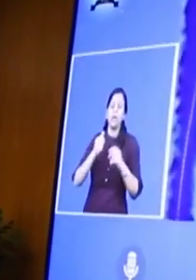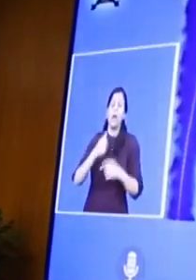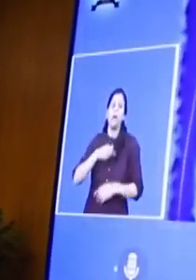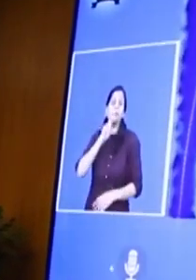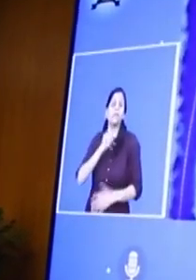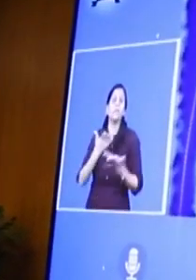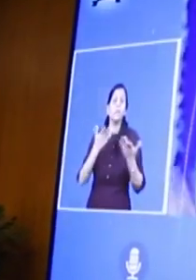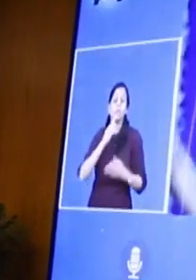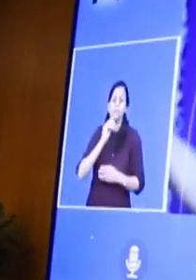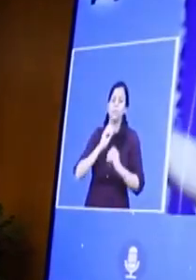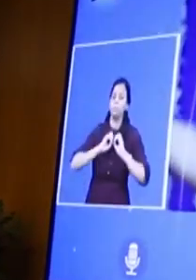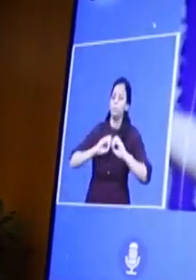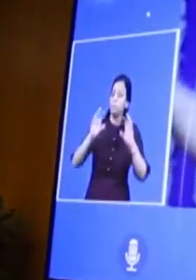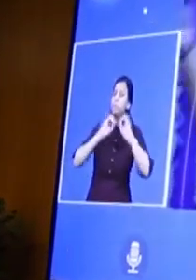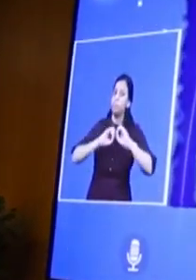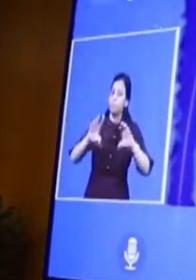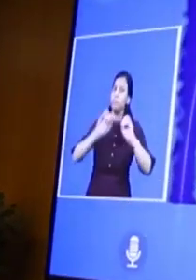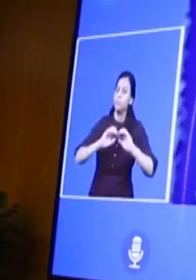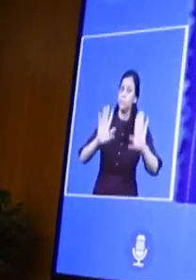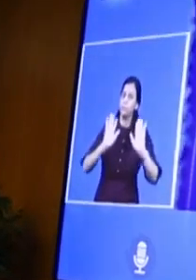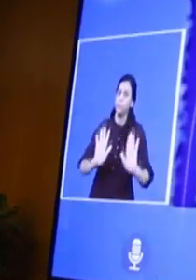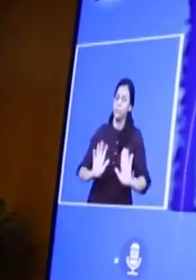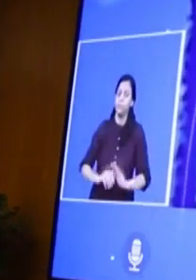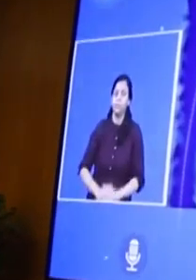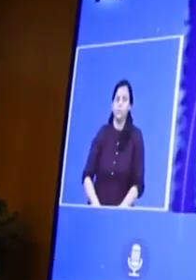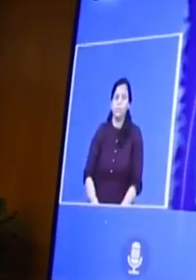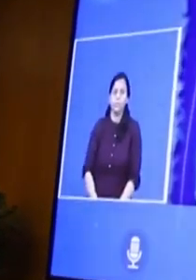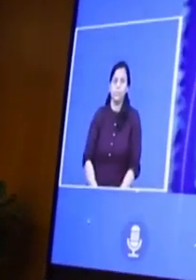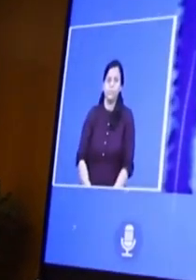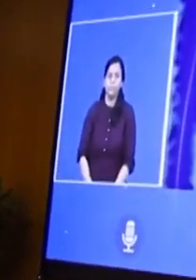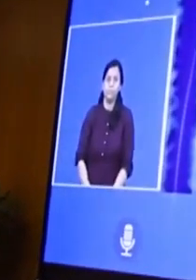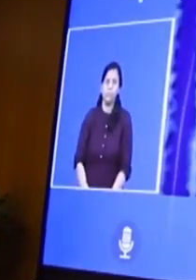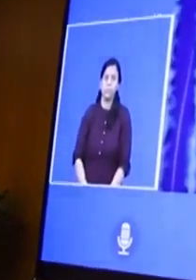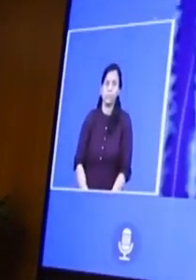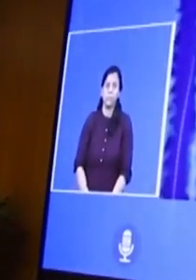नहीं सकते, उनको निशानी से मेरा भाषण सुना रही है,